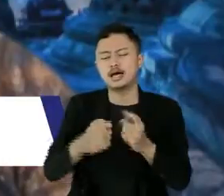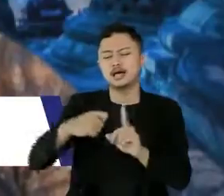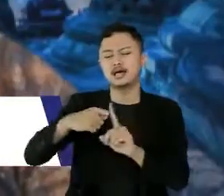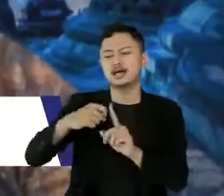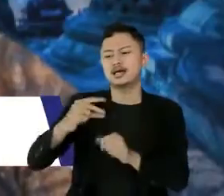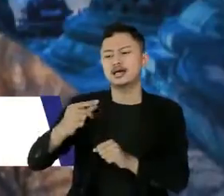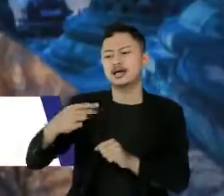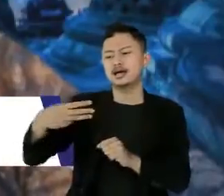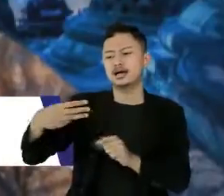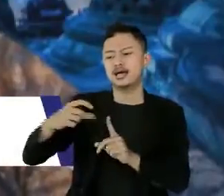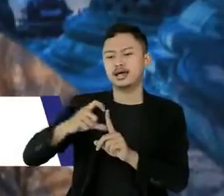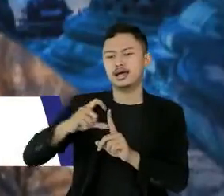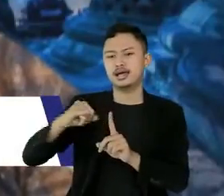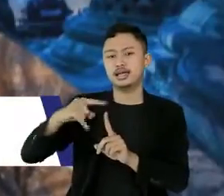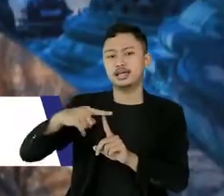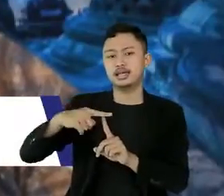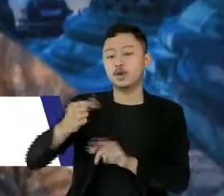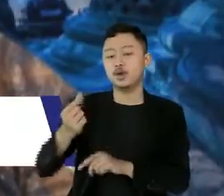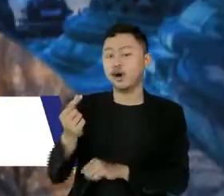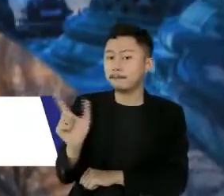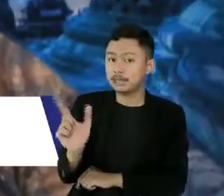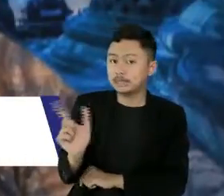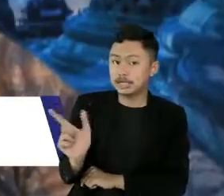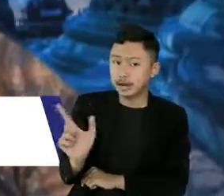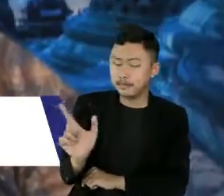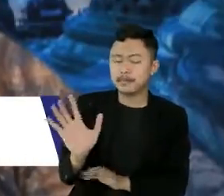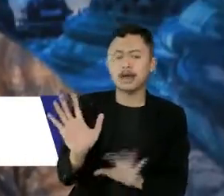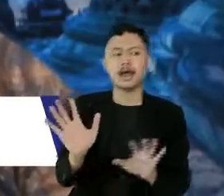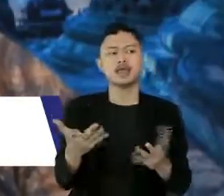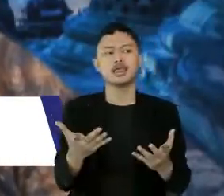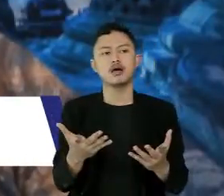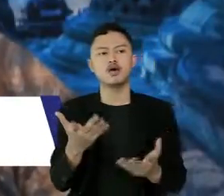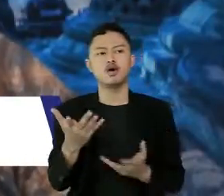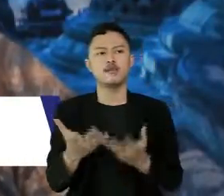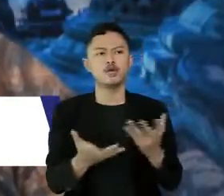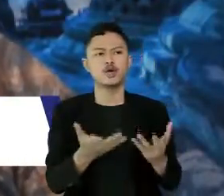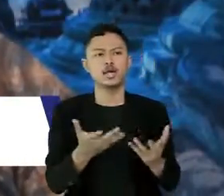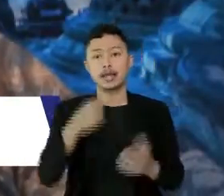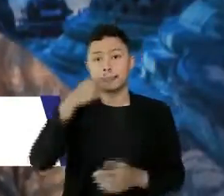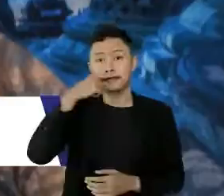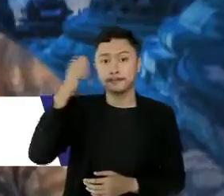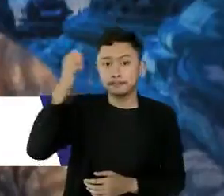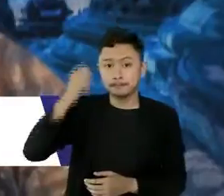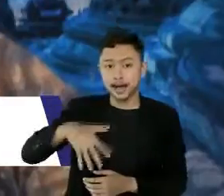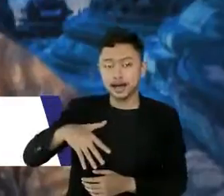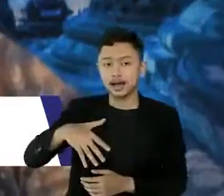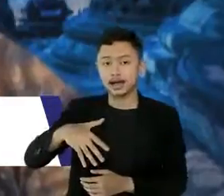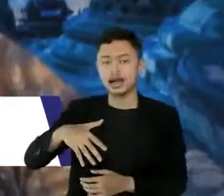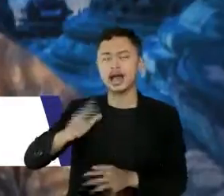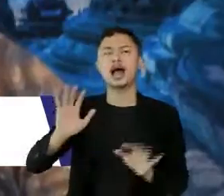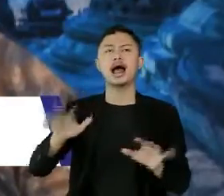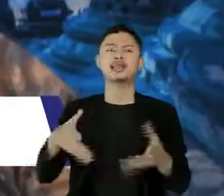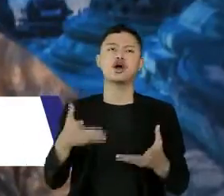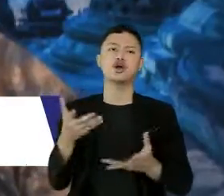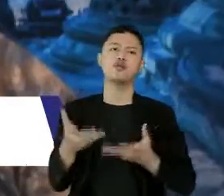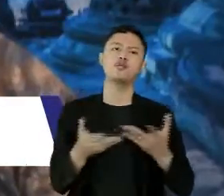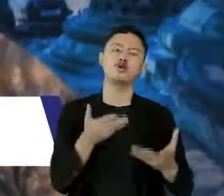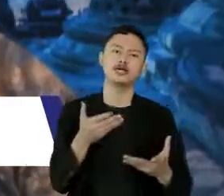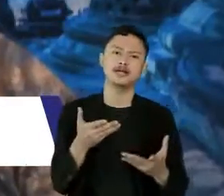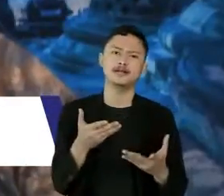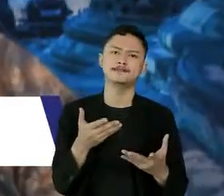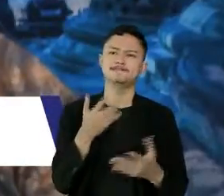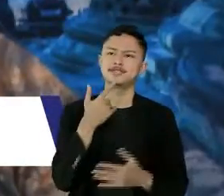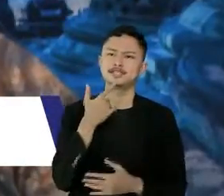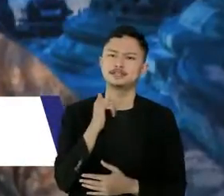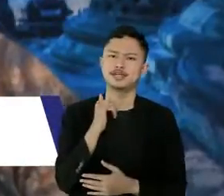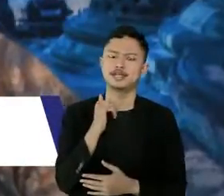kreditur itu, baik itu kreditur yang apa perbankan maupun juga kreditur